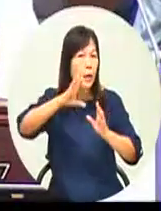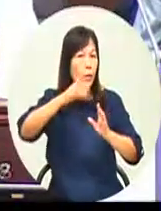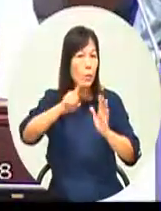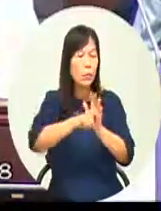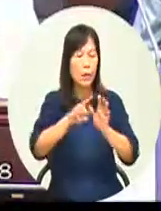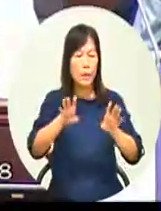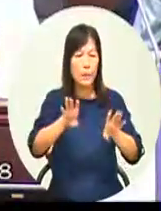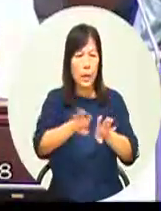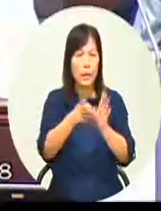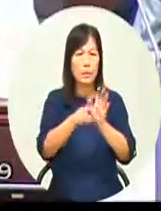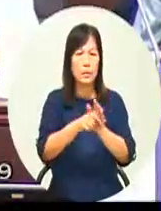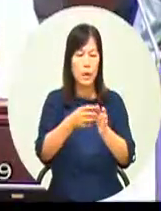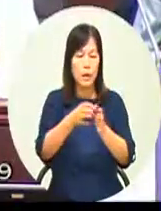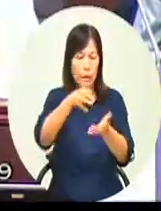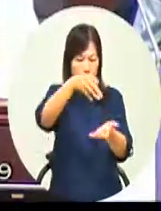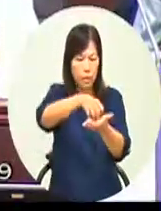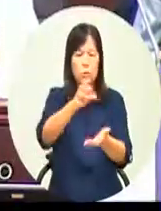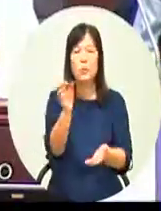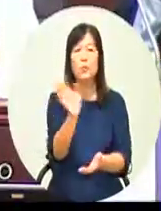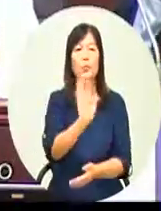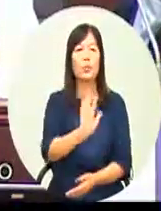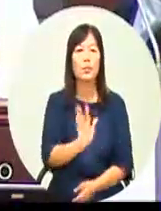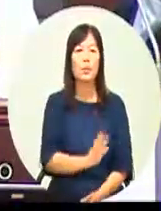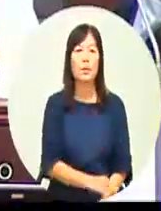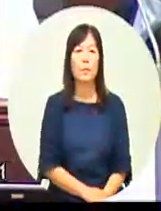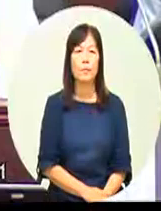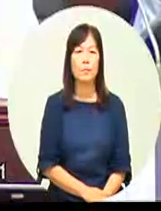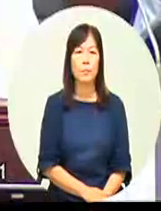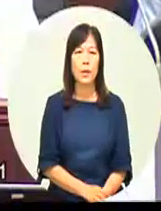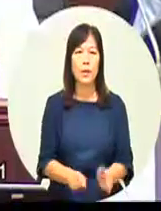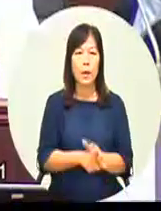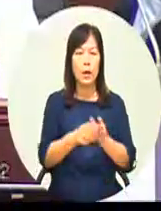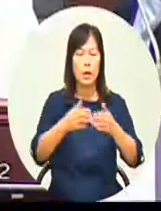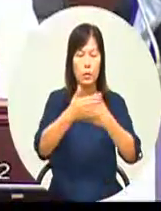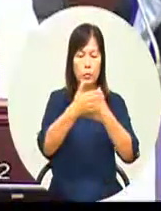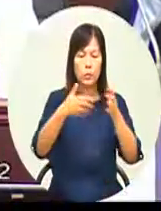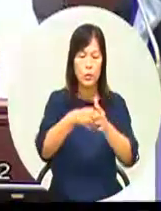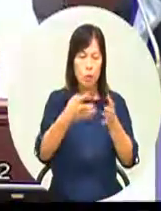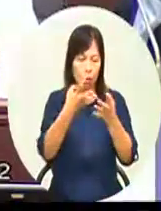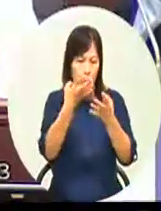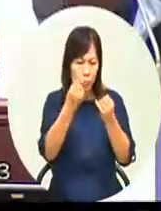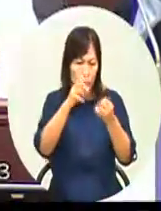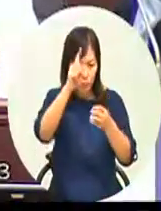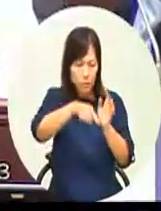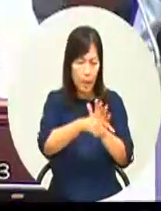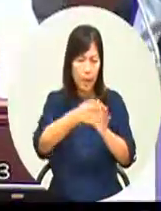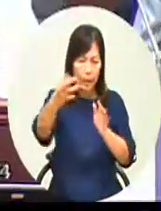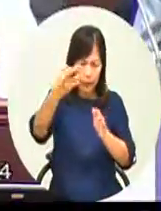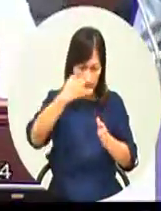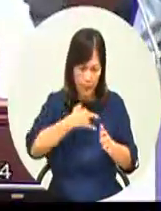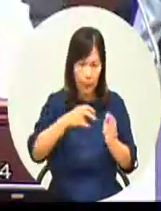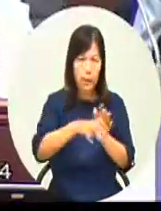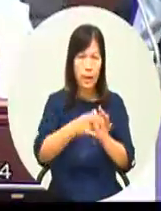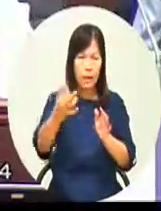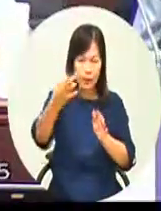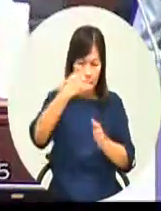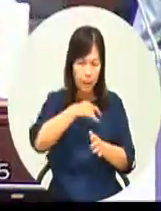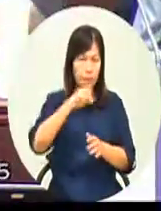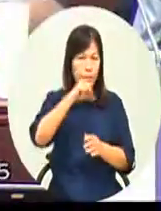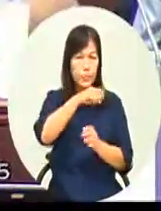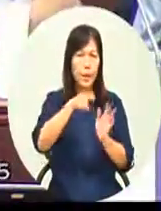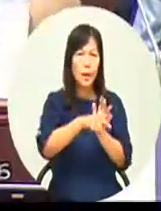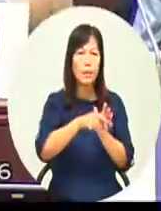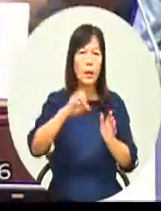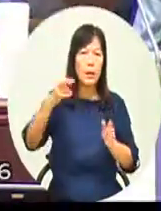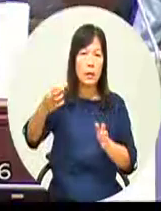开放这个免签的部分，所以从交通部观光局的数据来看，它来台，我不说来高，来台，它目